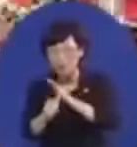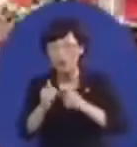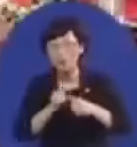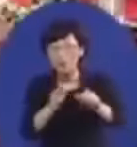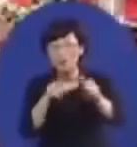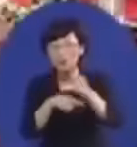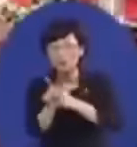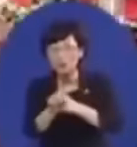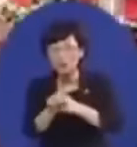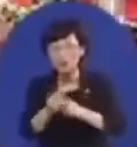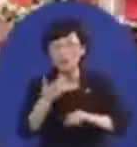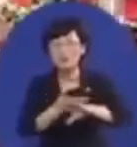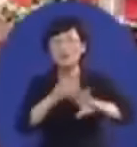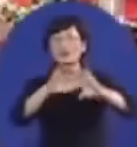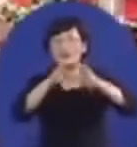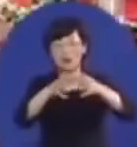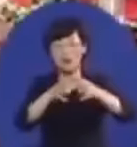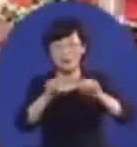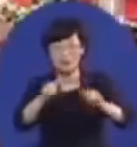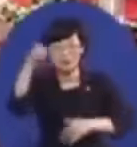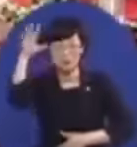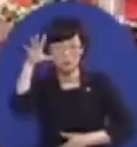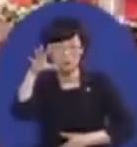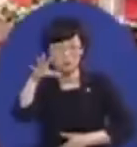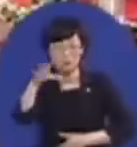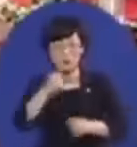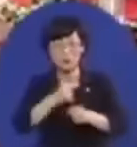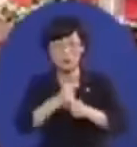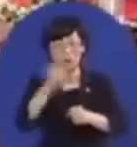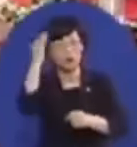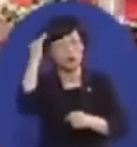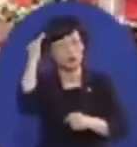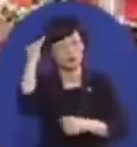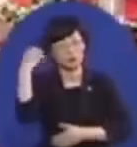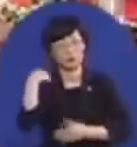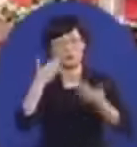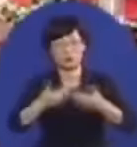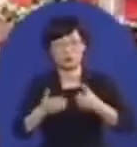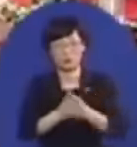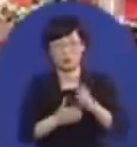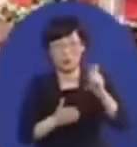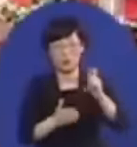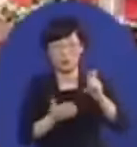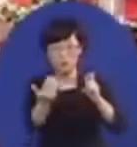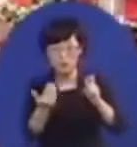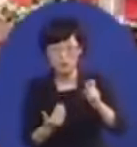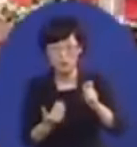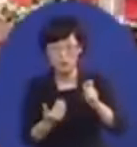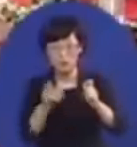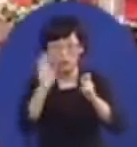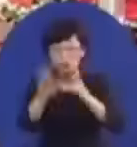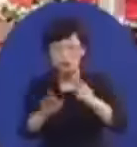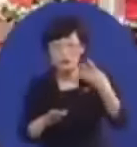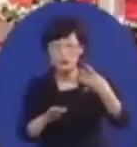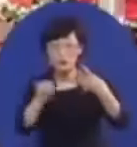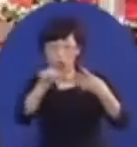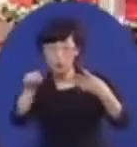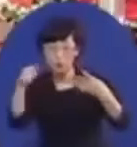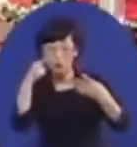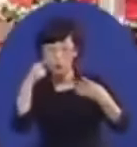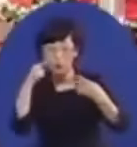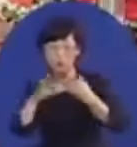한국을 이방의 빛으로 삼았기 때문인 것입니다. 고린도후서 4장 5절로 6절 우리 다 같이 한번 읽어보십시다.